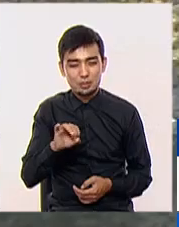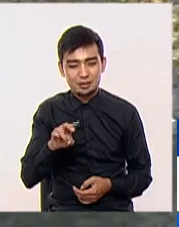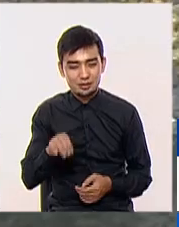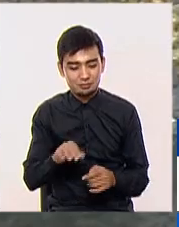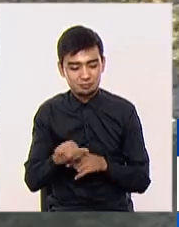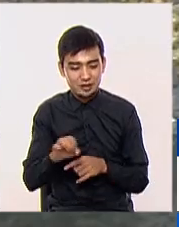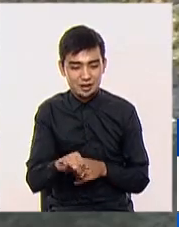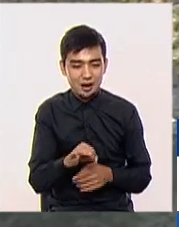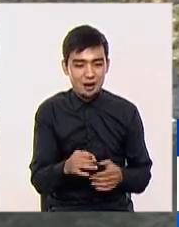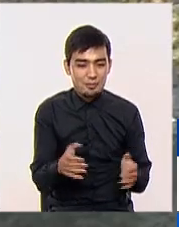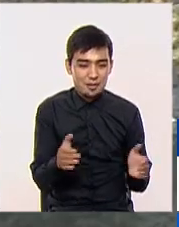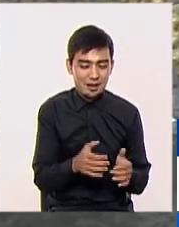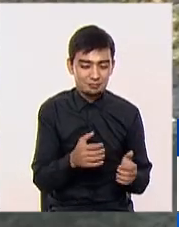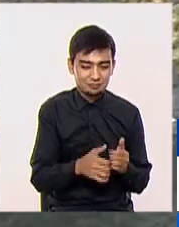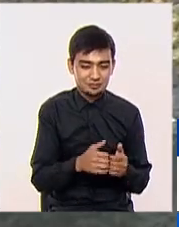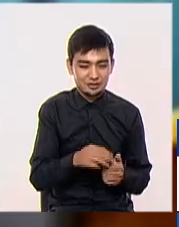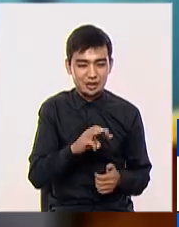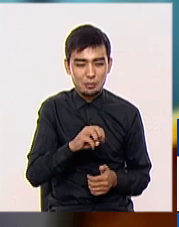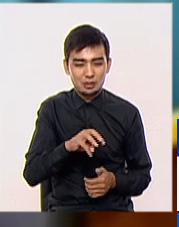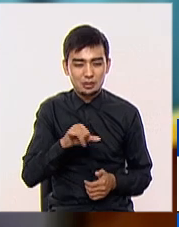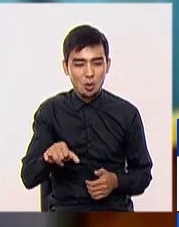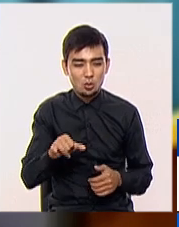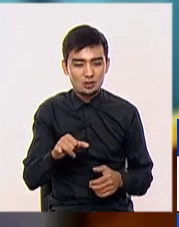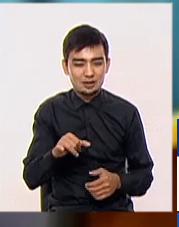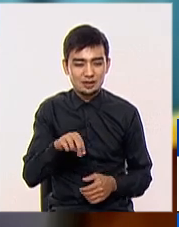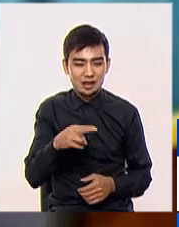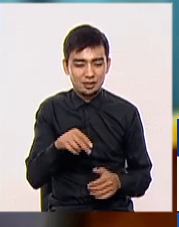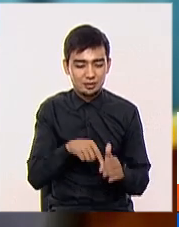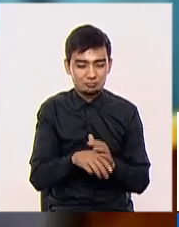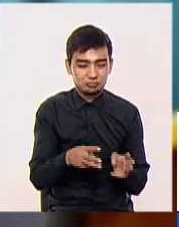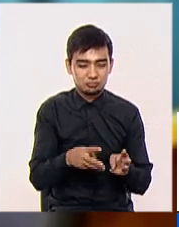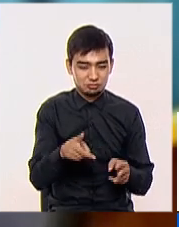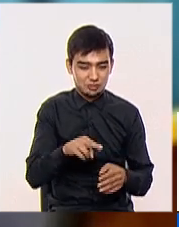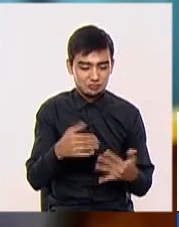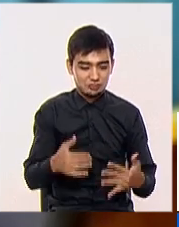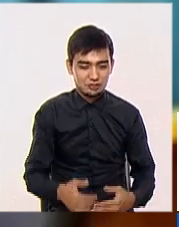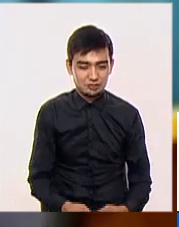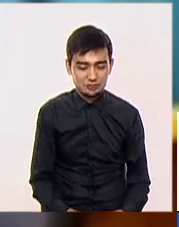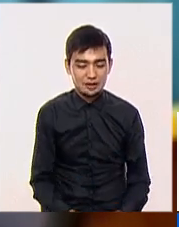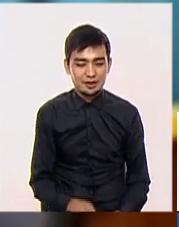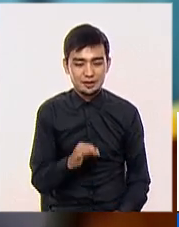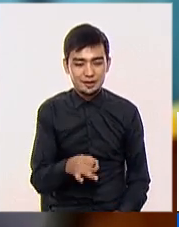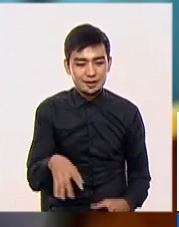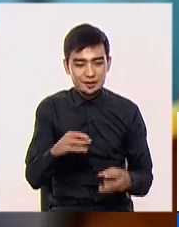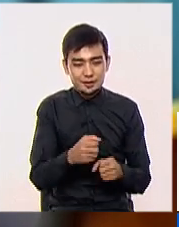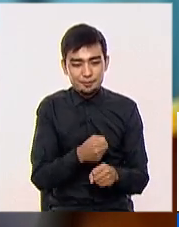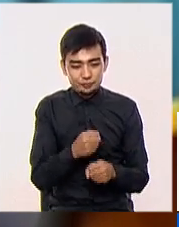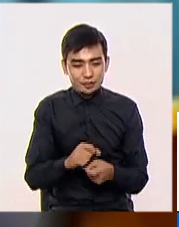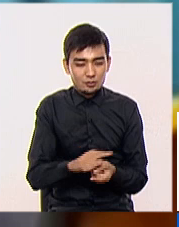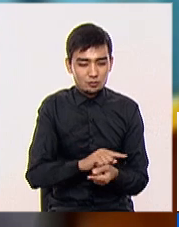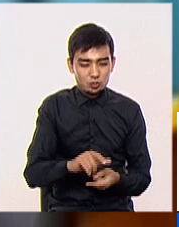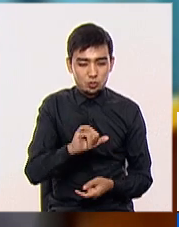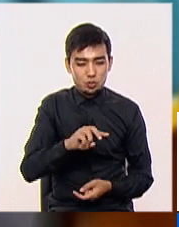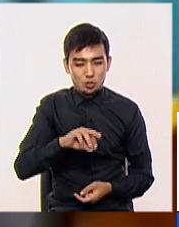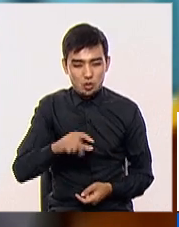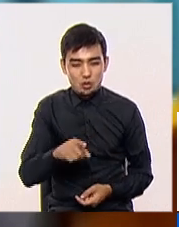идет для отопления в Саране Темиртау. Коксующийся уголь применяется для доменной плавки, подлежит переработке в угольный